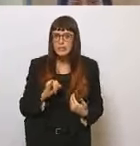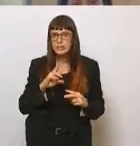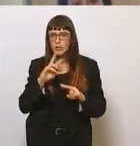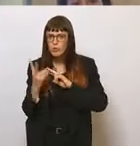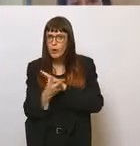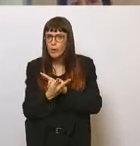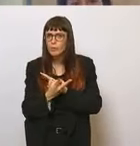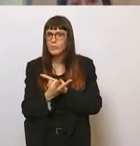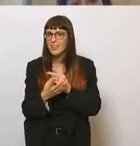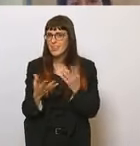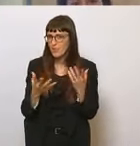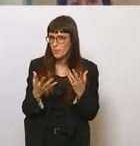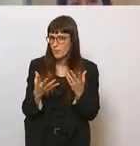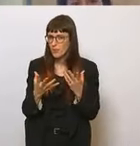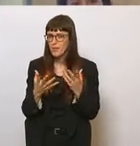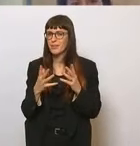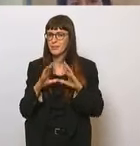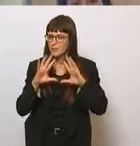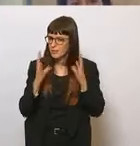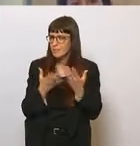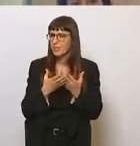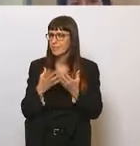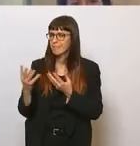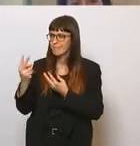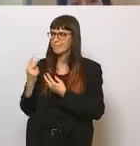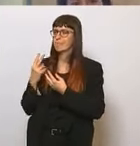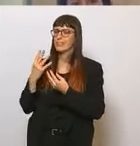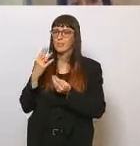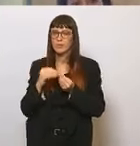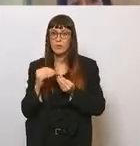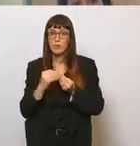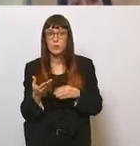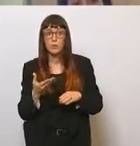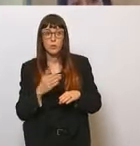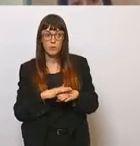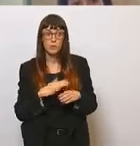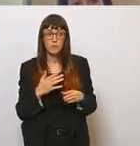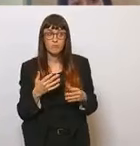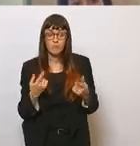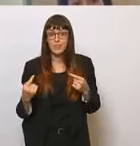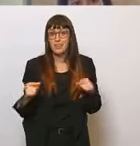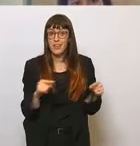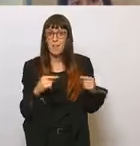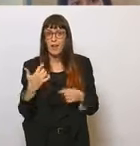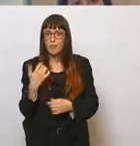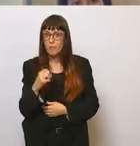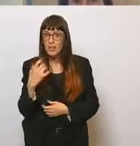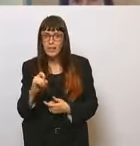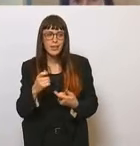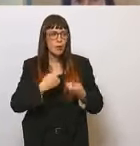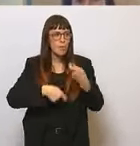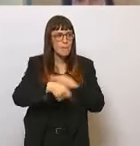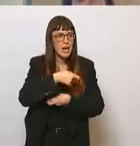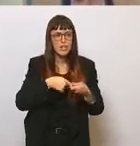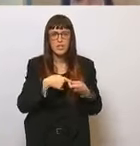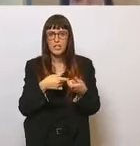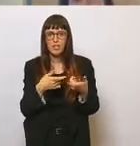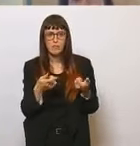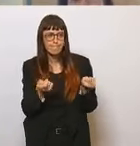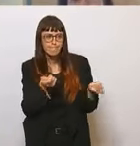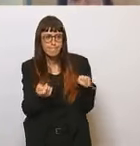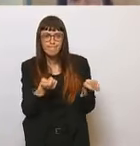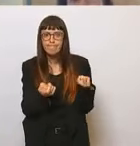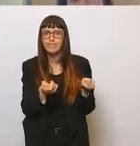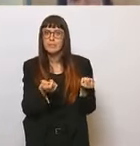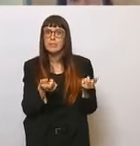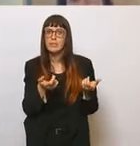ce moment-là, ce débat sur les marchés numériques et la question de faire en sorte qu'on puisse y appliquer la concurrence et que le